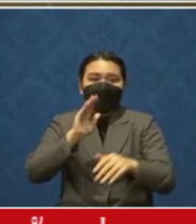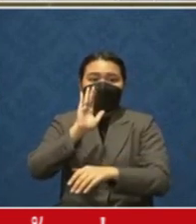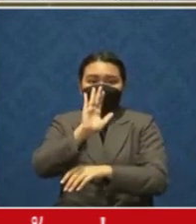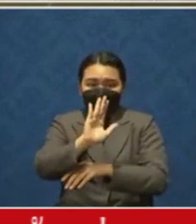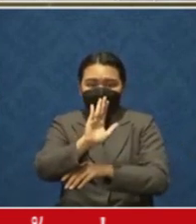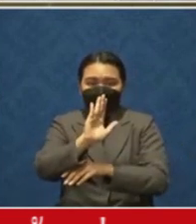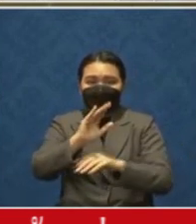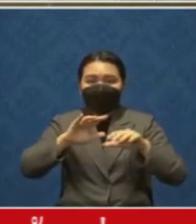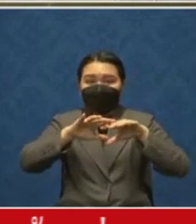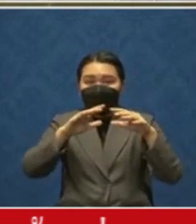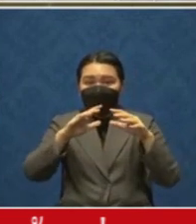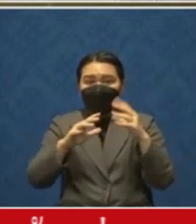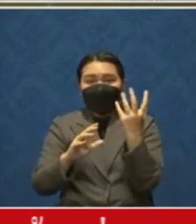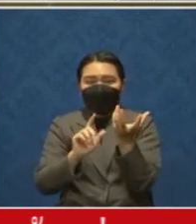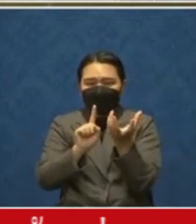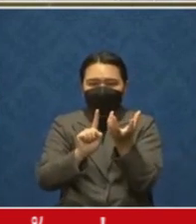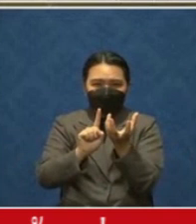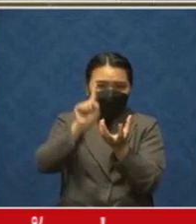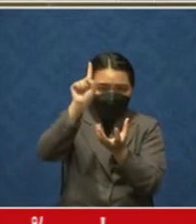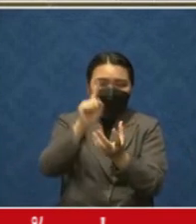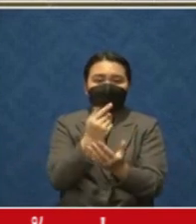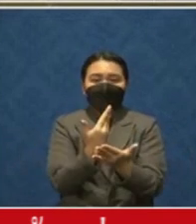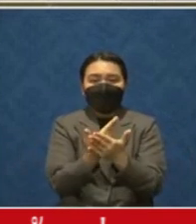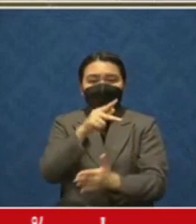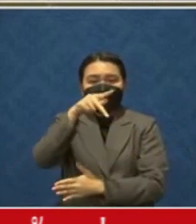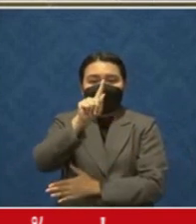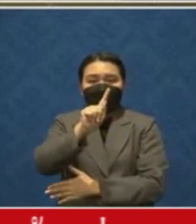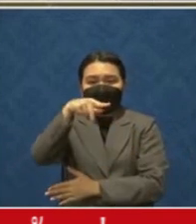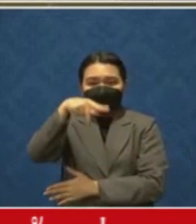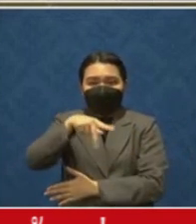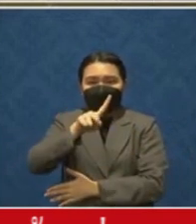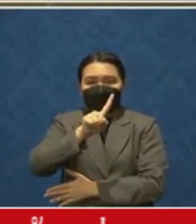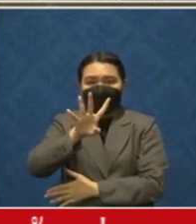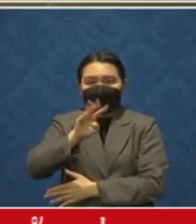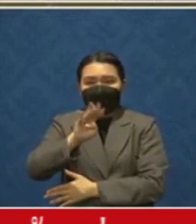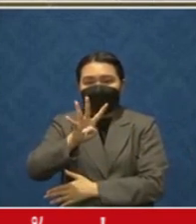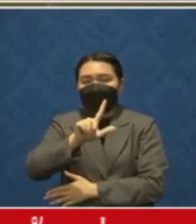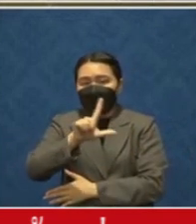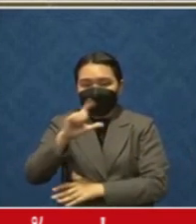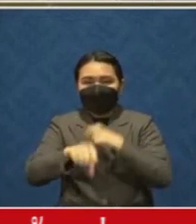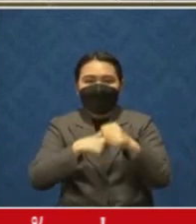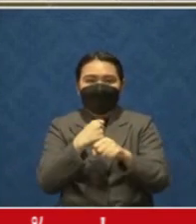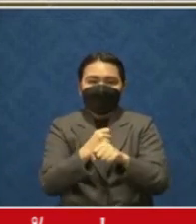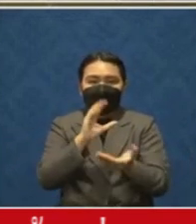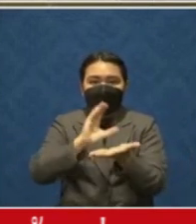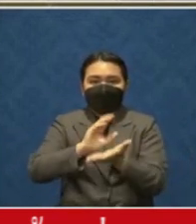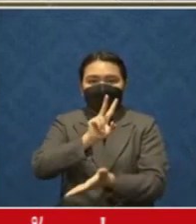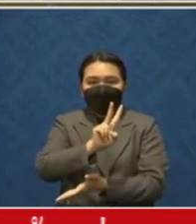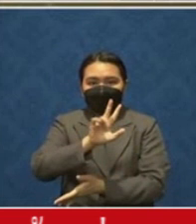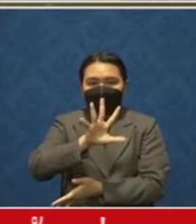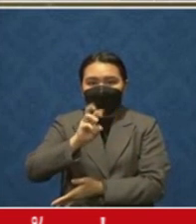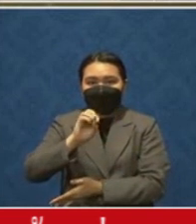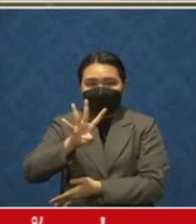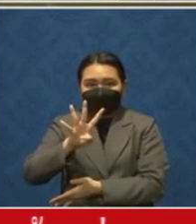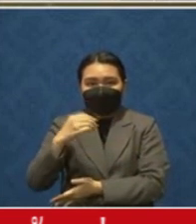ในห้วงอวกาศ1,440 ล้านบาทในงบประมาณปี2564เนี่ยครับท่านประธานครับบ